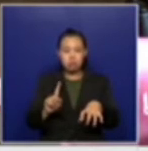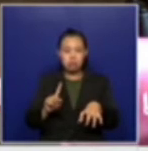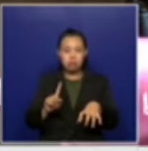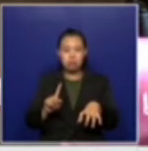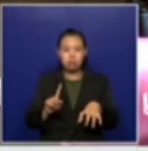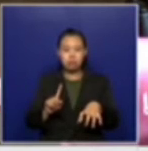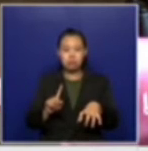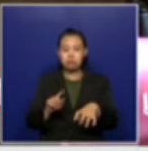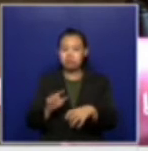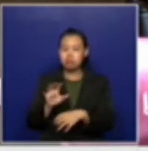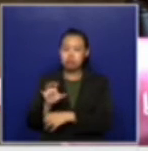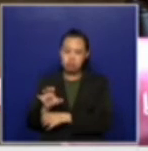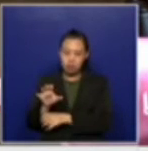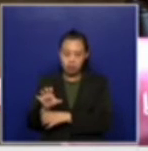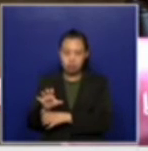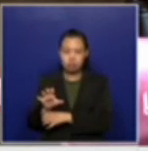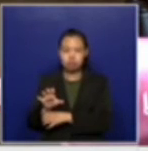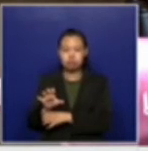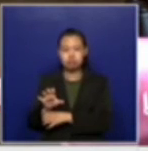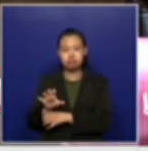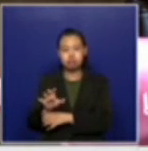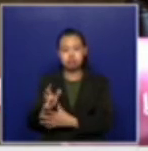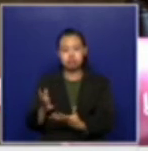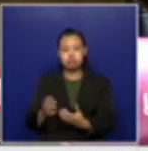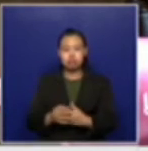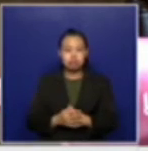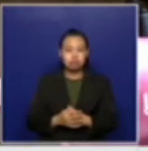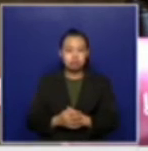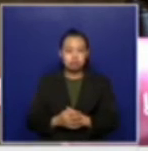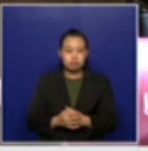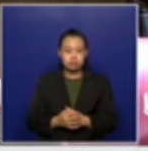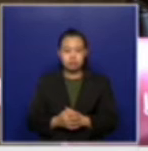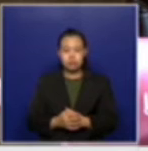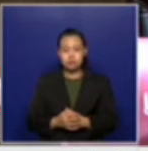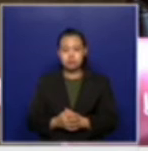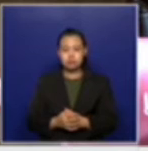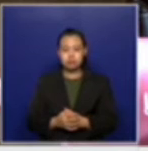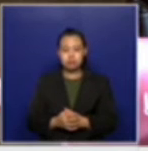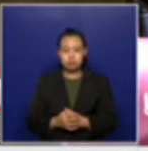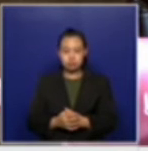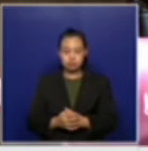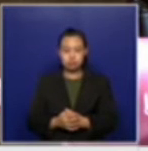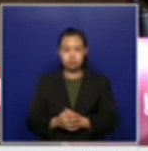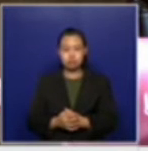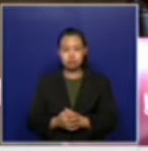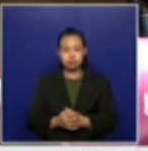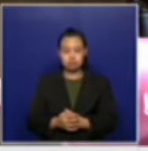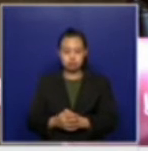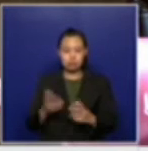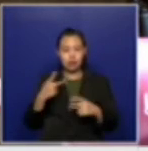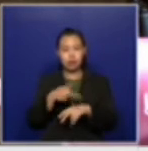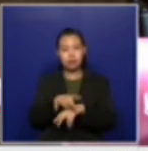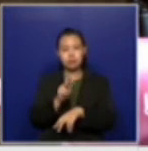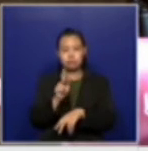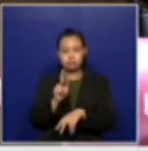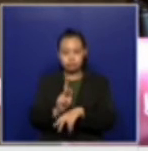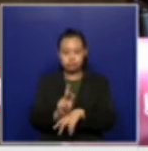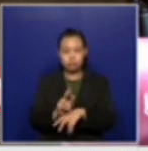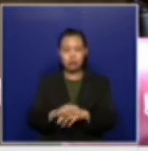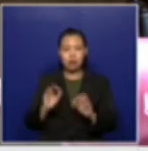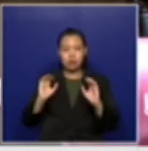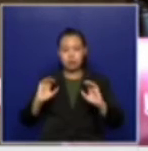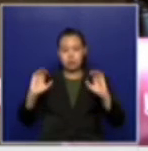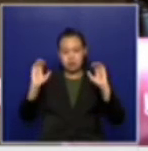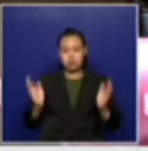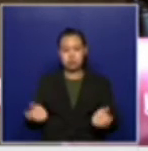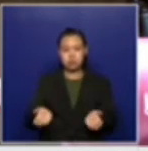ะถูกบังคับว่าห้ามรีไฟแนนซ์ท่านประธานครับนอกจากนั้นผีซ้ำน้ำพลอยครับรัฐบาลยังให้การส